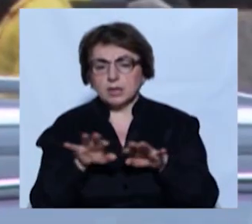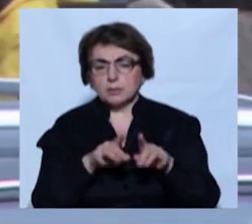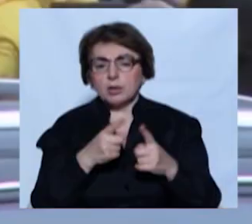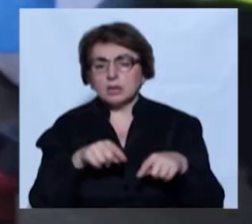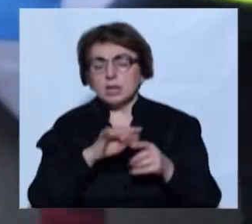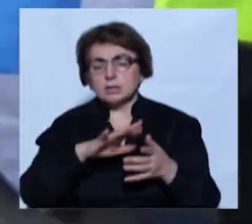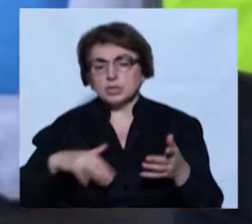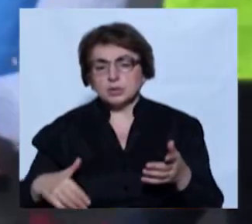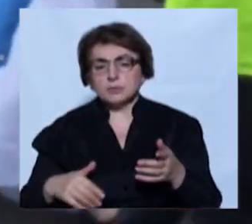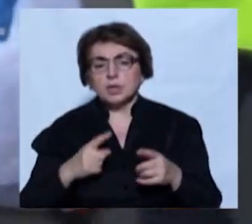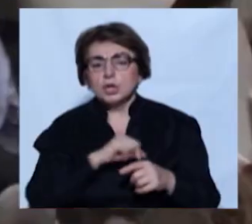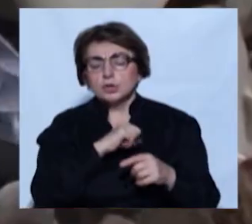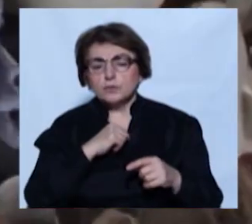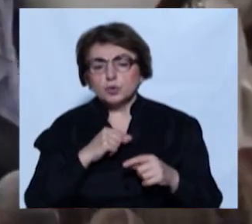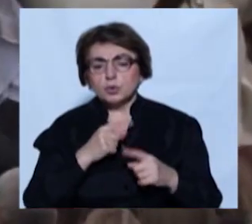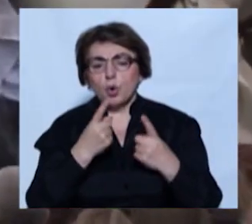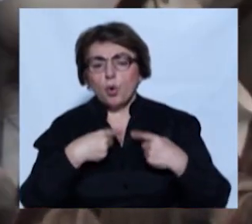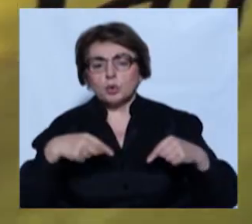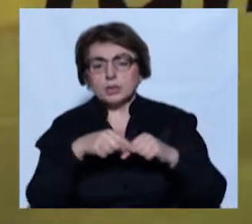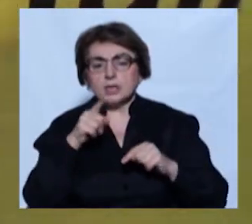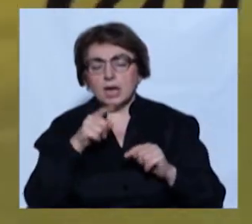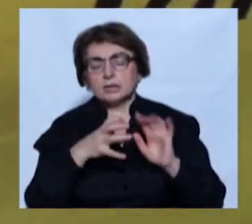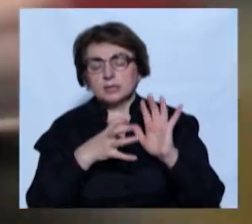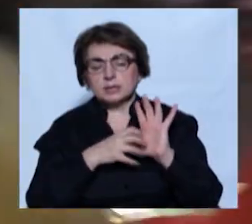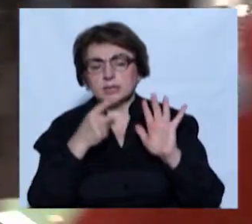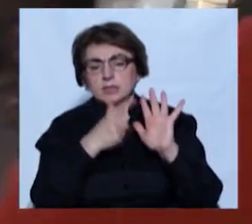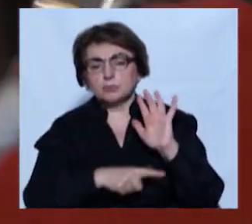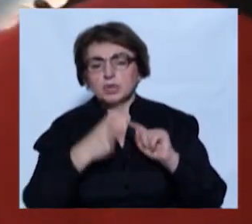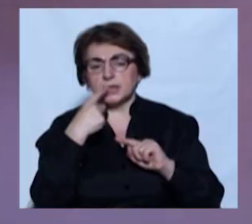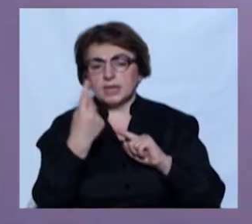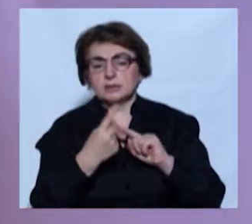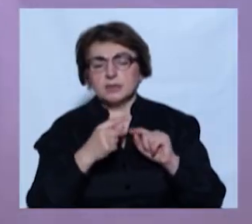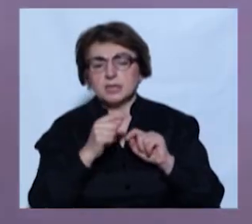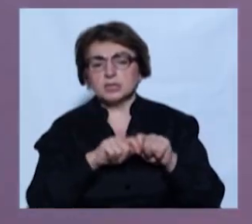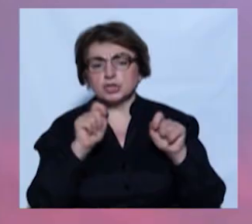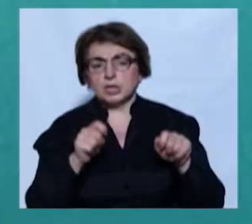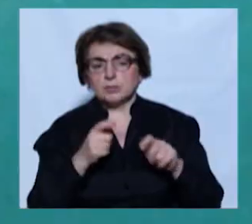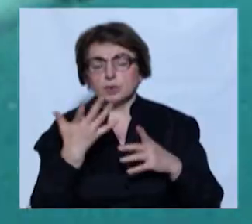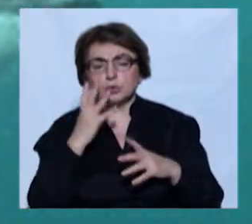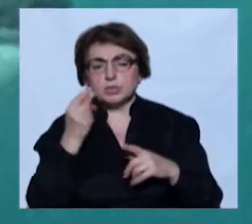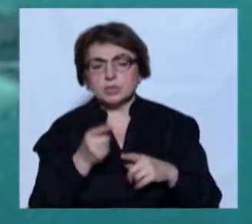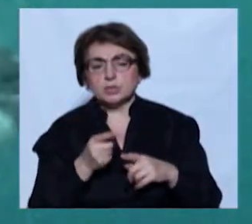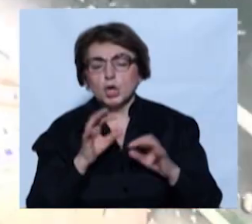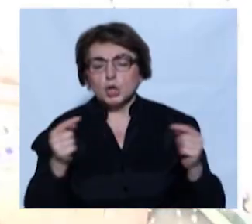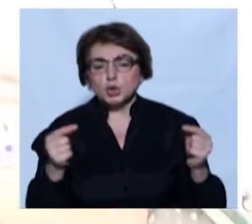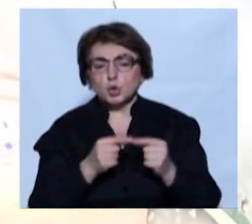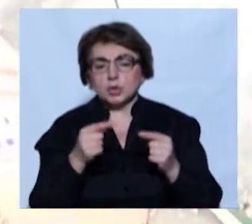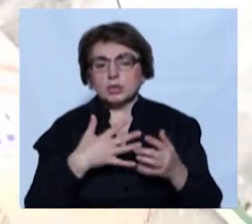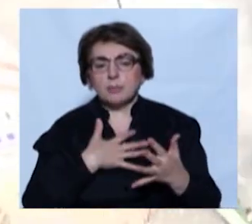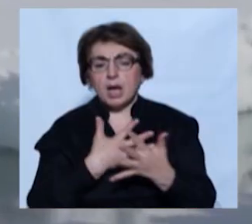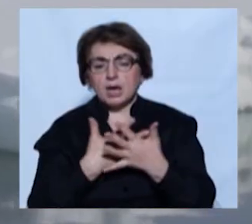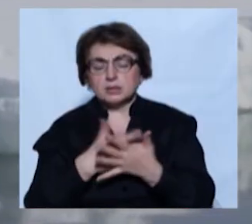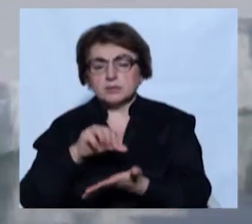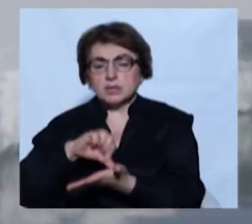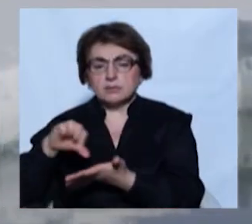ასე შემდეგ. თვითონ ორგანიზაცია 1971 წელს შეიქმნა, როდესაც სწორედ აი ამ აქტივისტების ჯგუფმა,